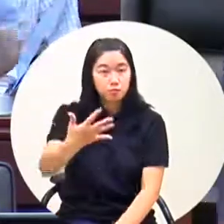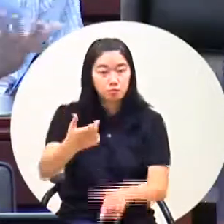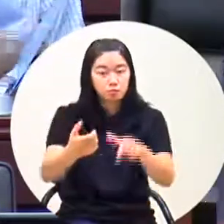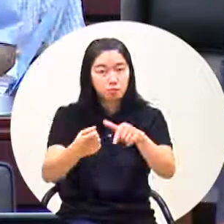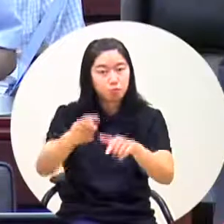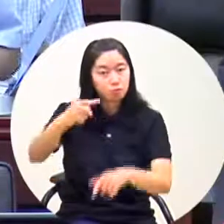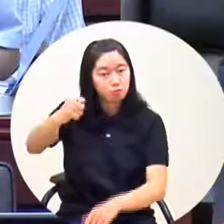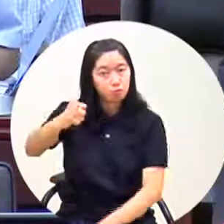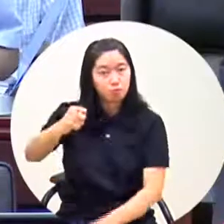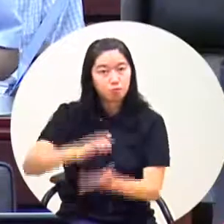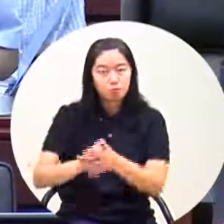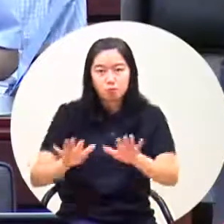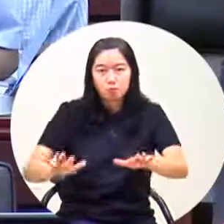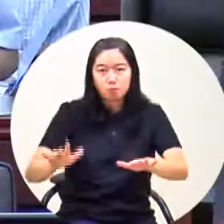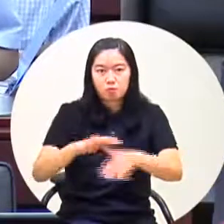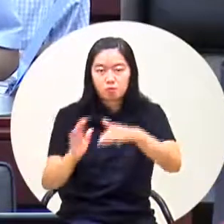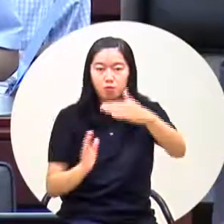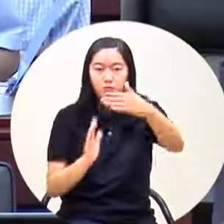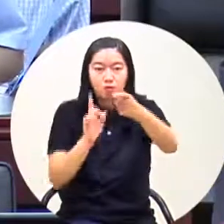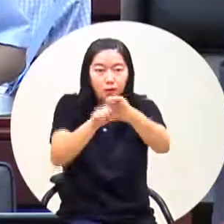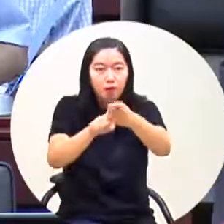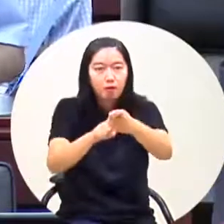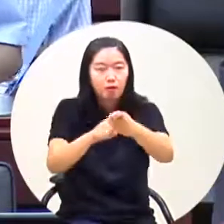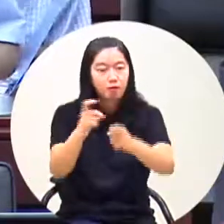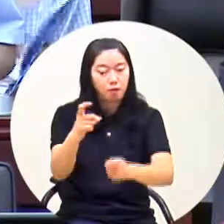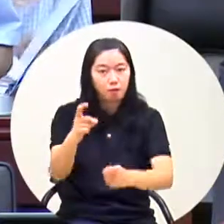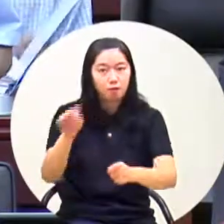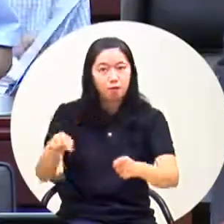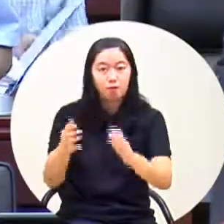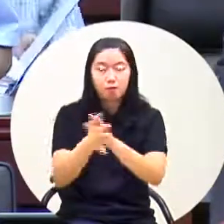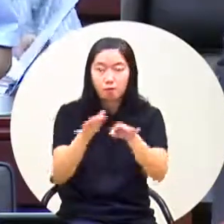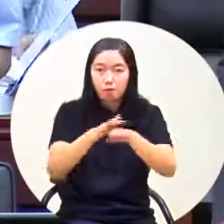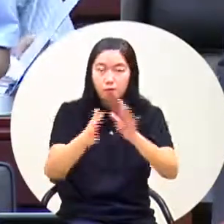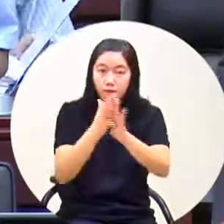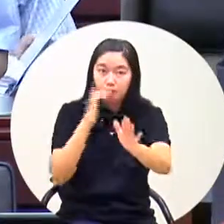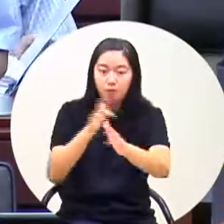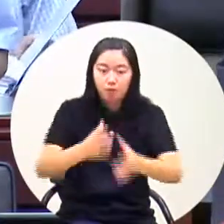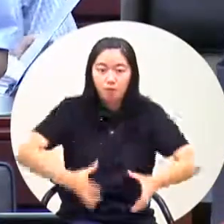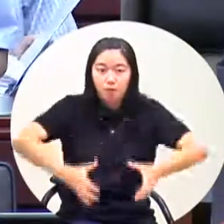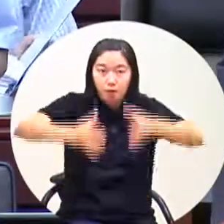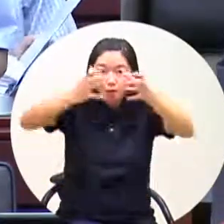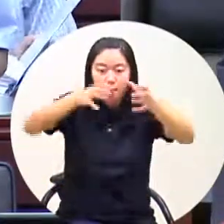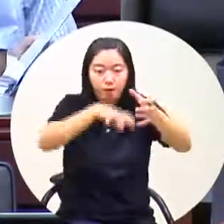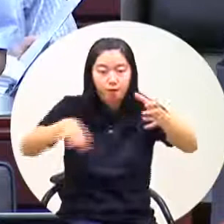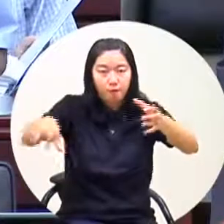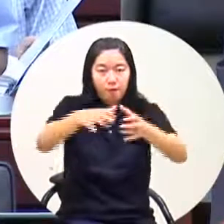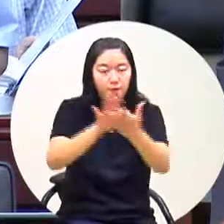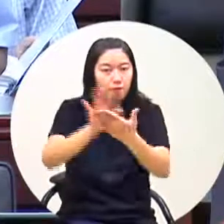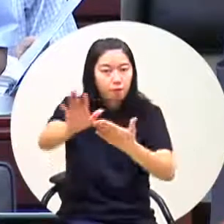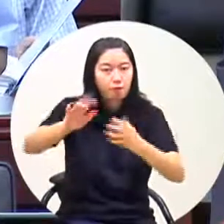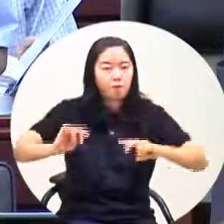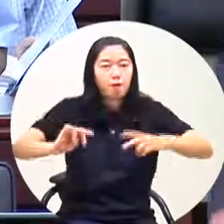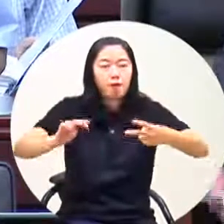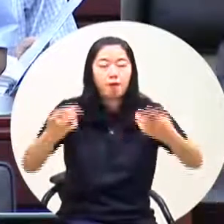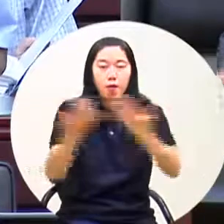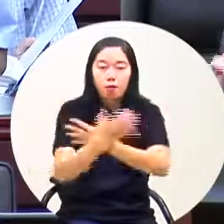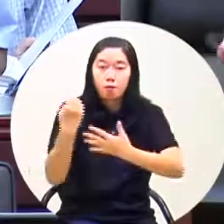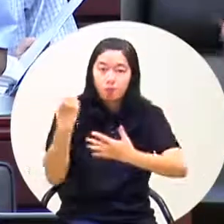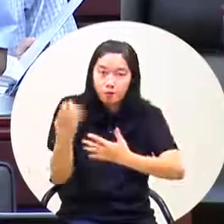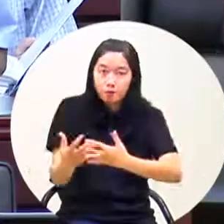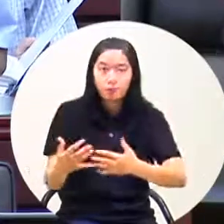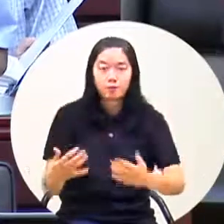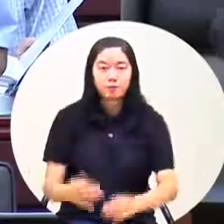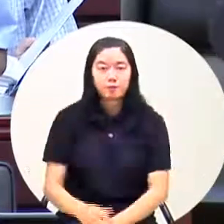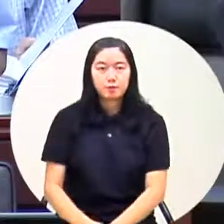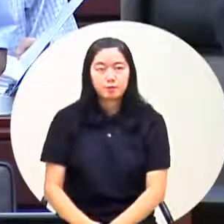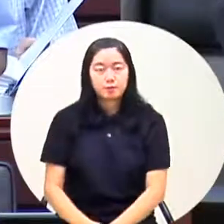目前是无法达到，所以我们现在也在安排整个炉子的一个未来的更新跟更换相关